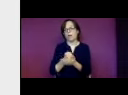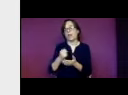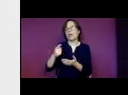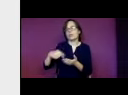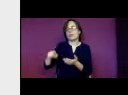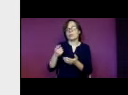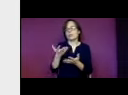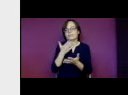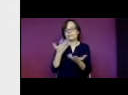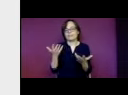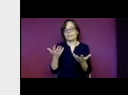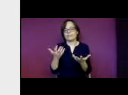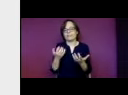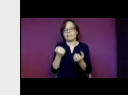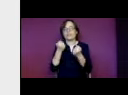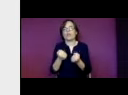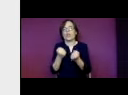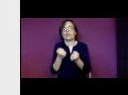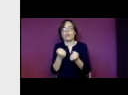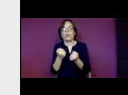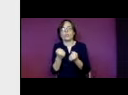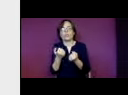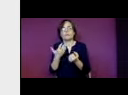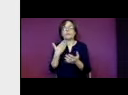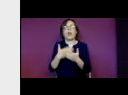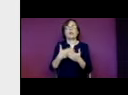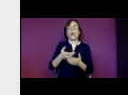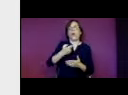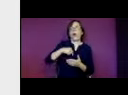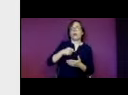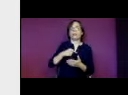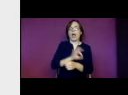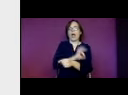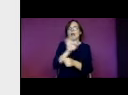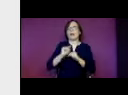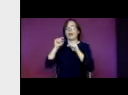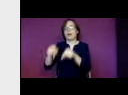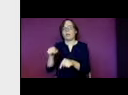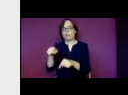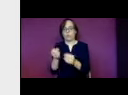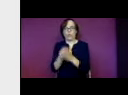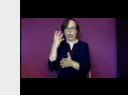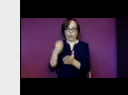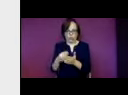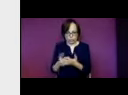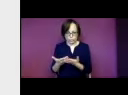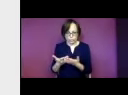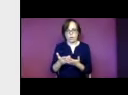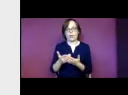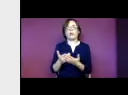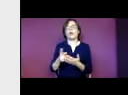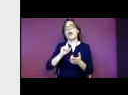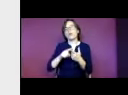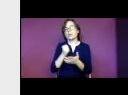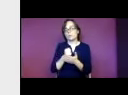ciężko znaleźć uzasadnienie ekonomiczne dla naszej obecności na wsi. Po drugie, ta architektura wiejska to